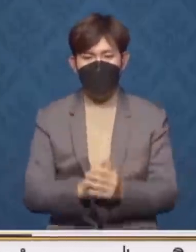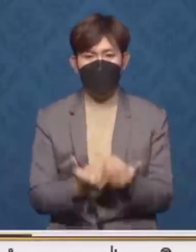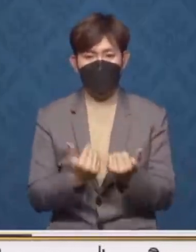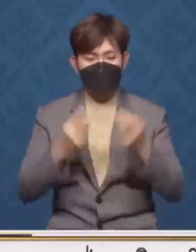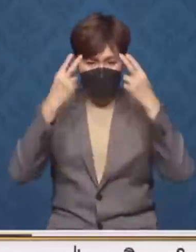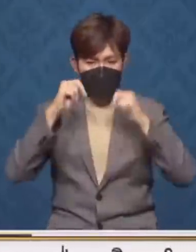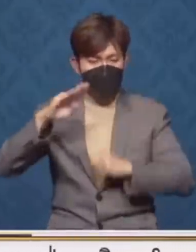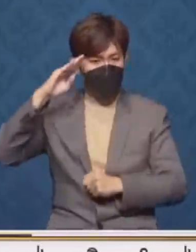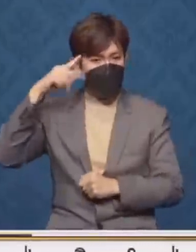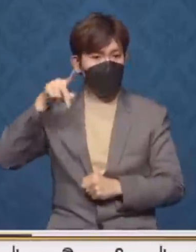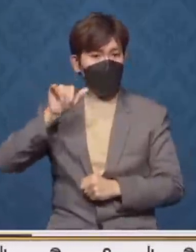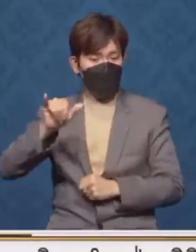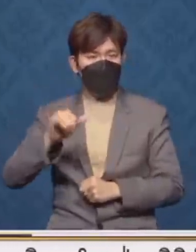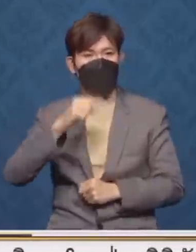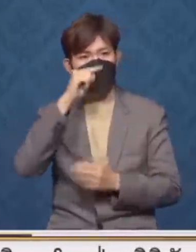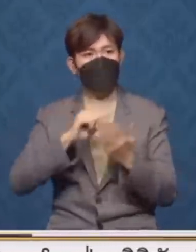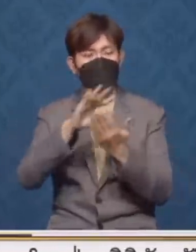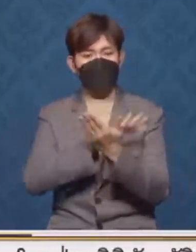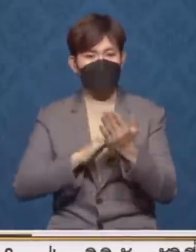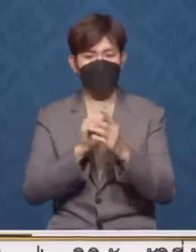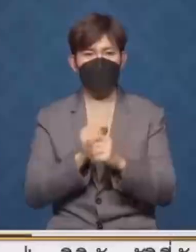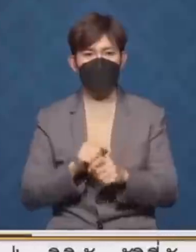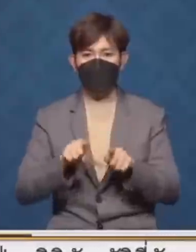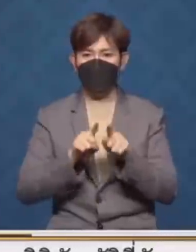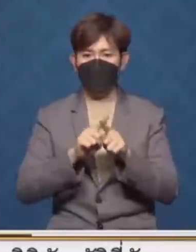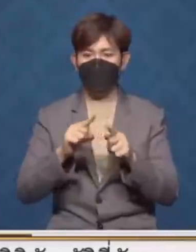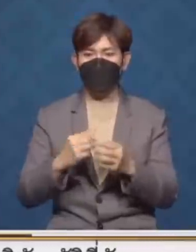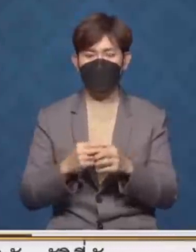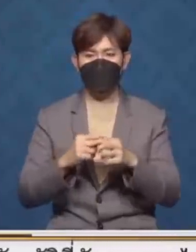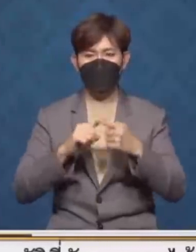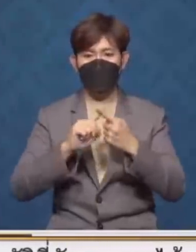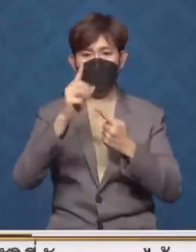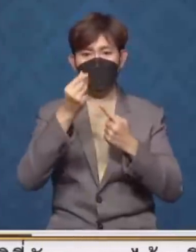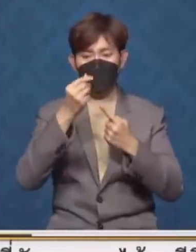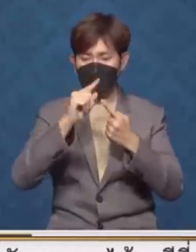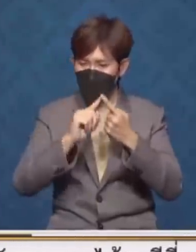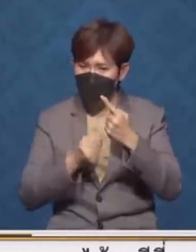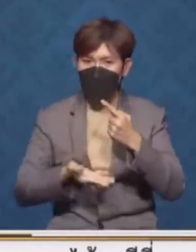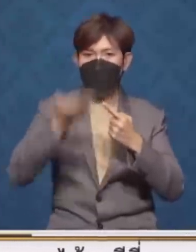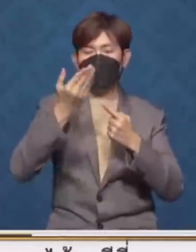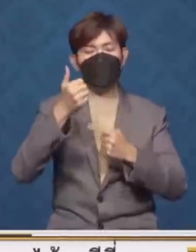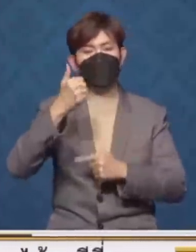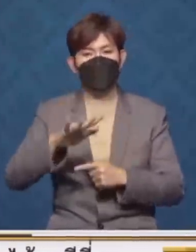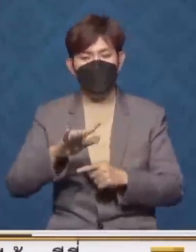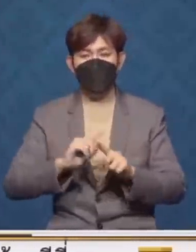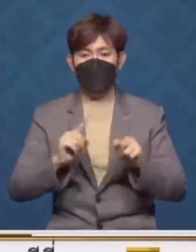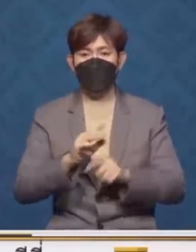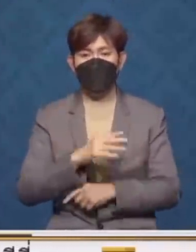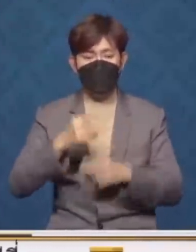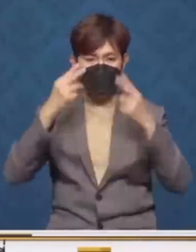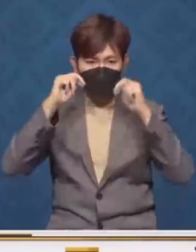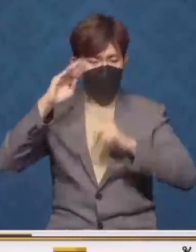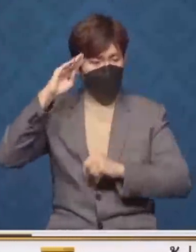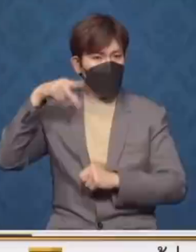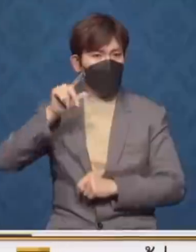ประเทศไทยจะไม่มีโอกาสได้ยืนอยู่ในชั้นหน้าแนวหน้าเลยใช่ไหมคะดังนั้นค่ะถ้าคนนี้ประยุทธ์อย่างทำประโยชน์ให้กับ